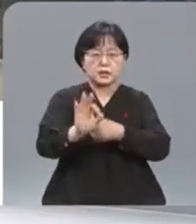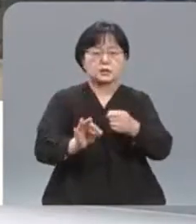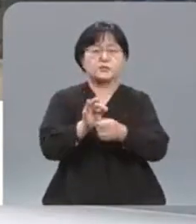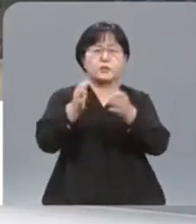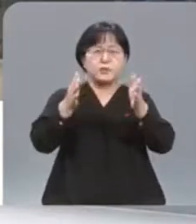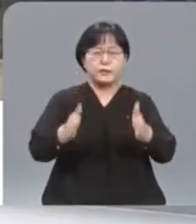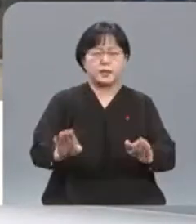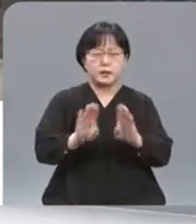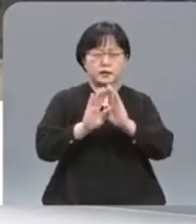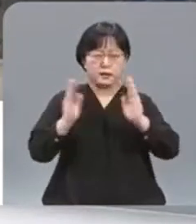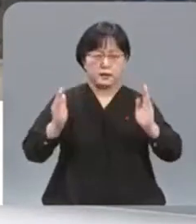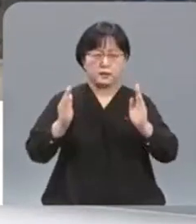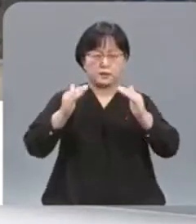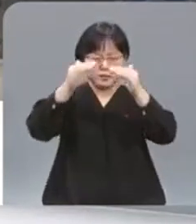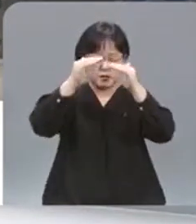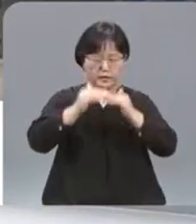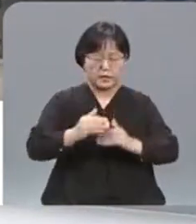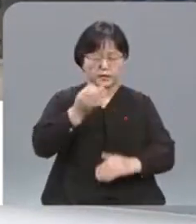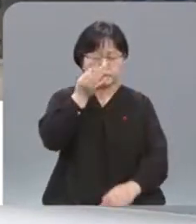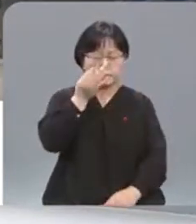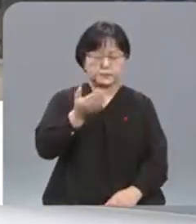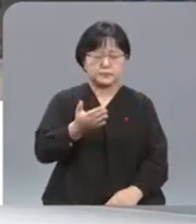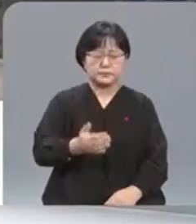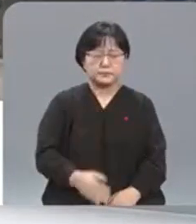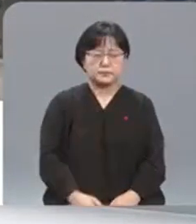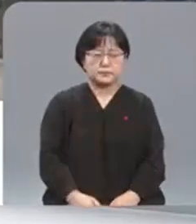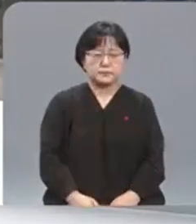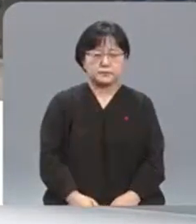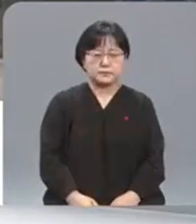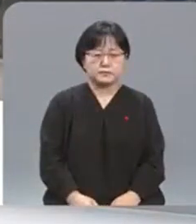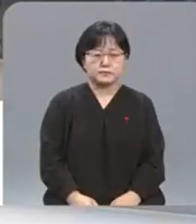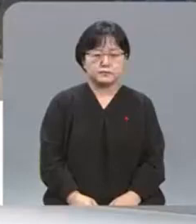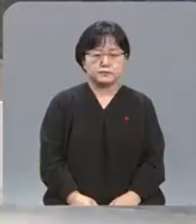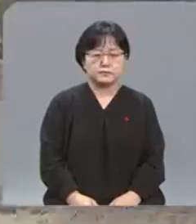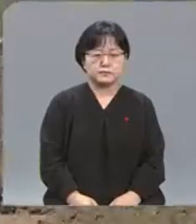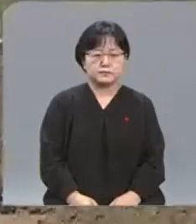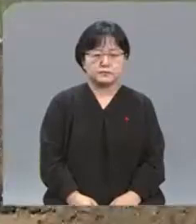만에 개교하게 됐습니다. 곽선정 기자가 취재했습니다.